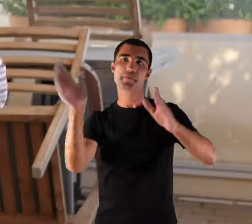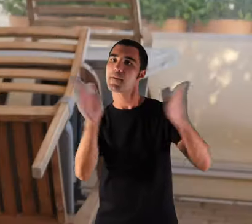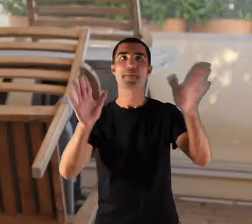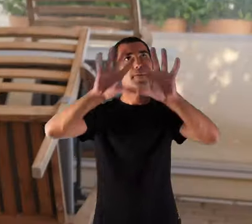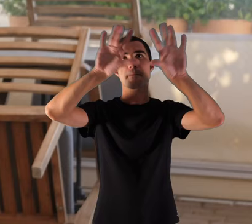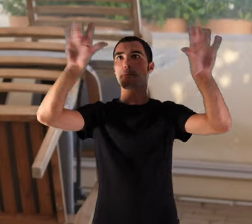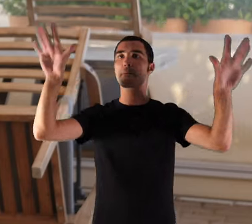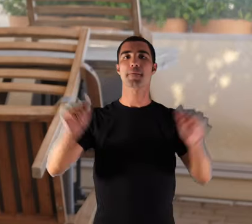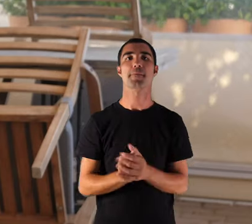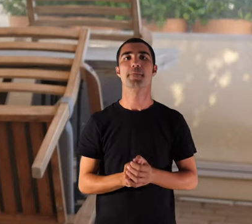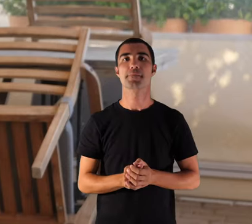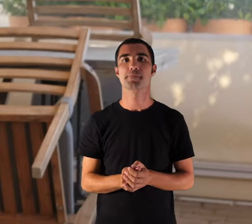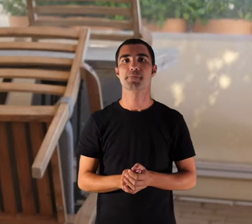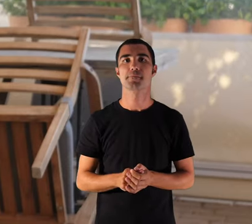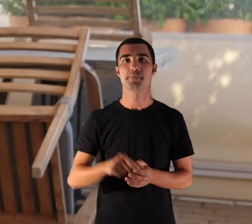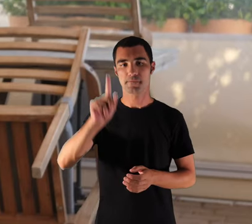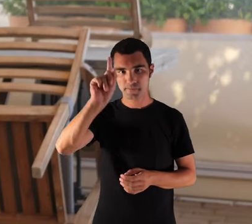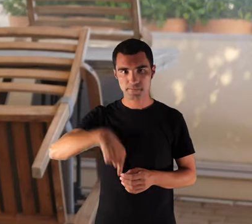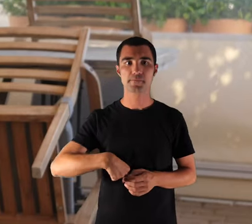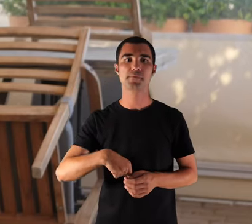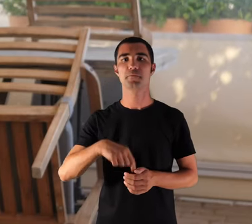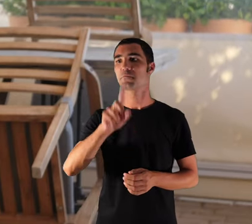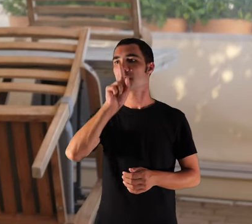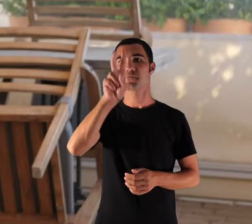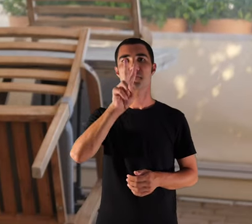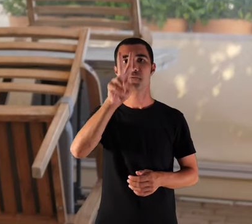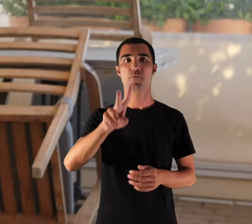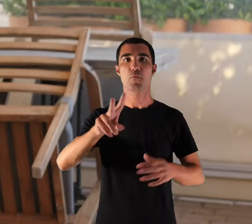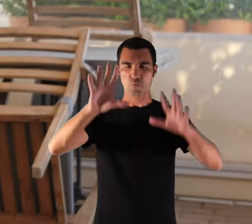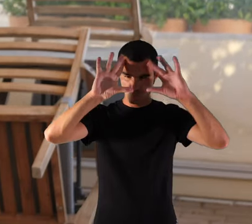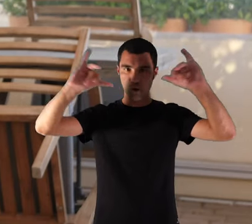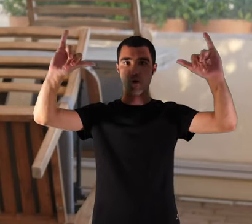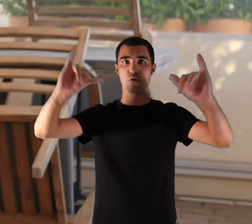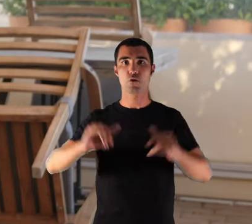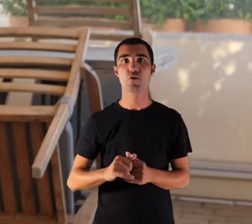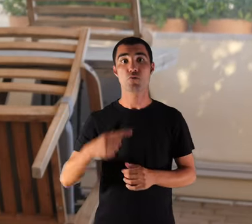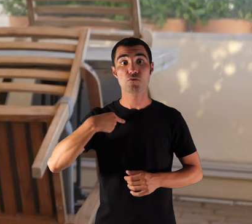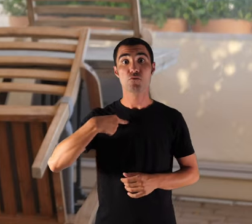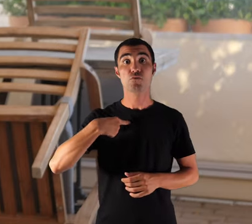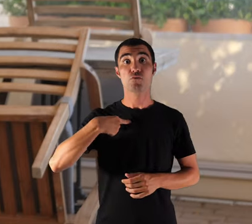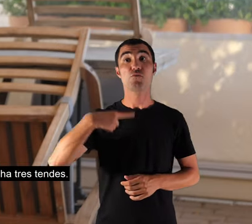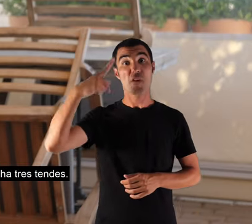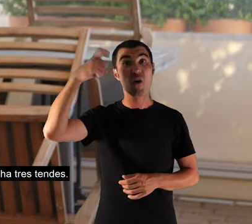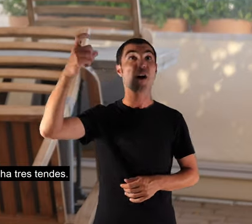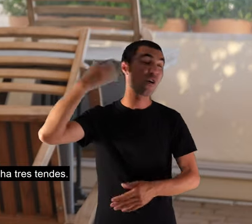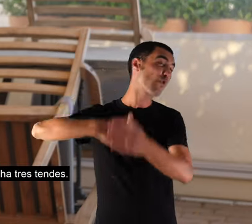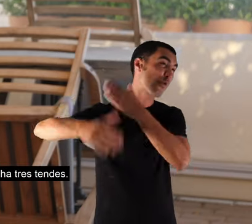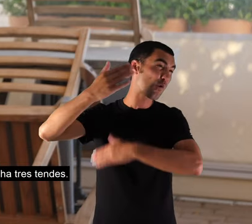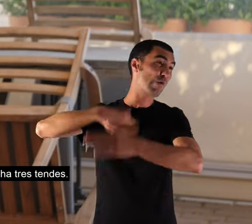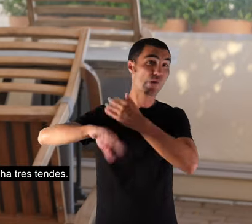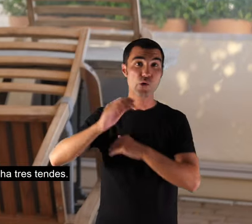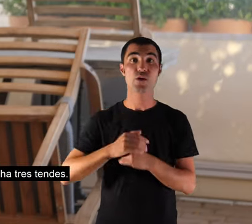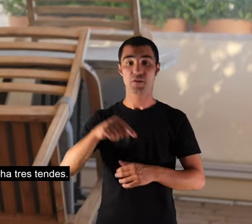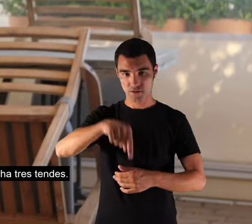i que i un any o dos van d'un bou. Jo me'n recordo tot això. I després feien